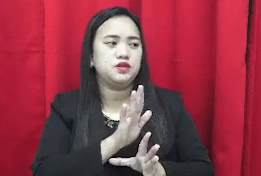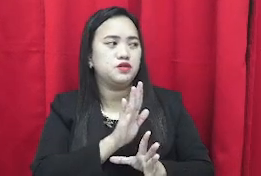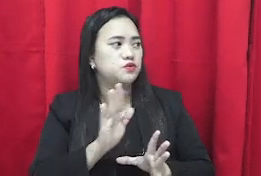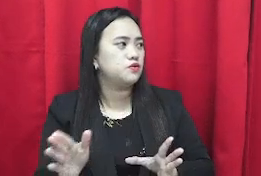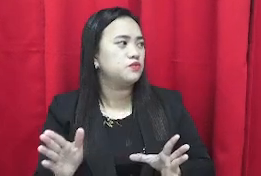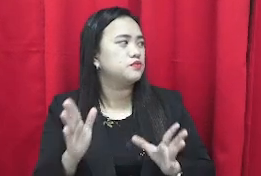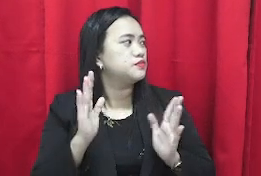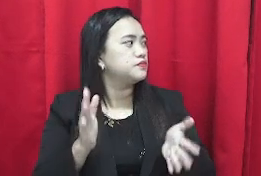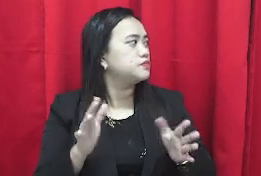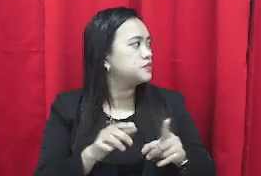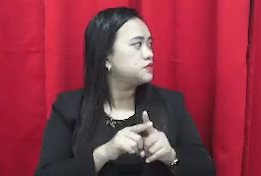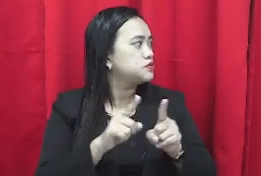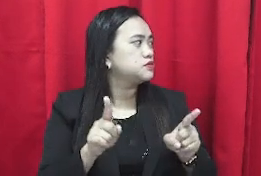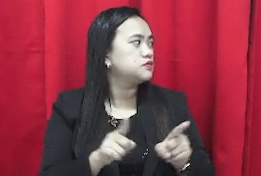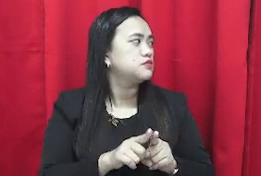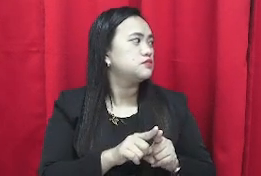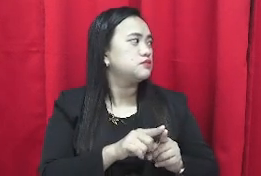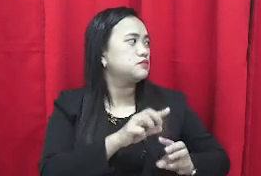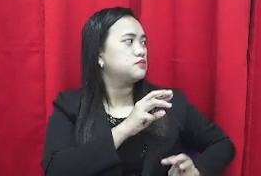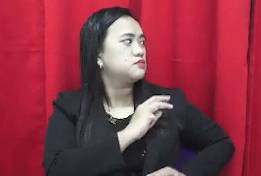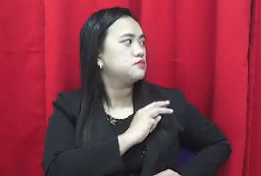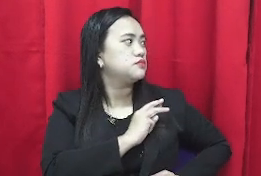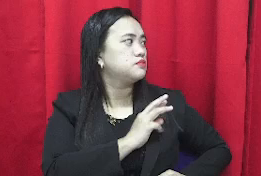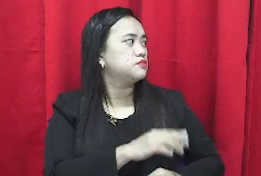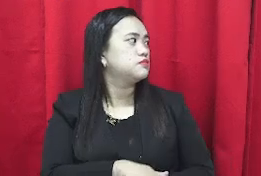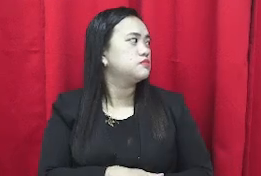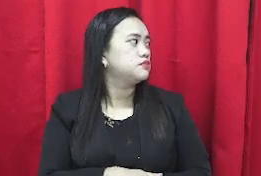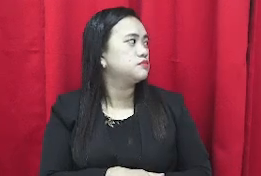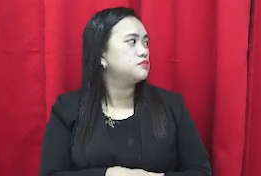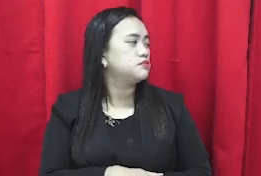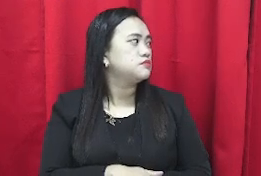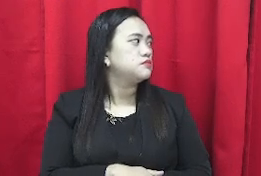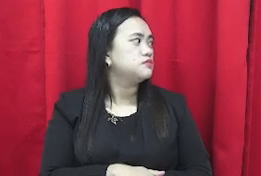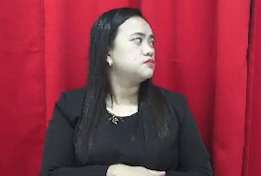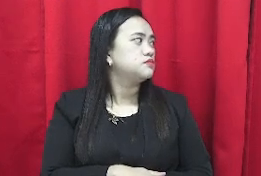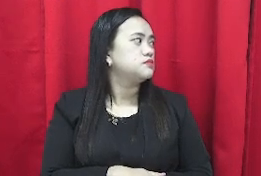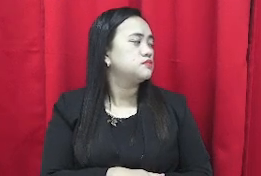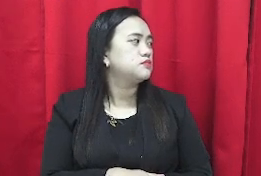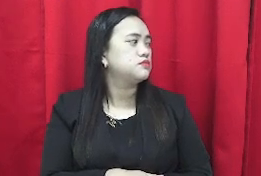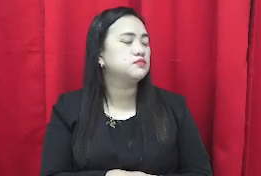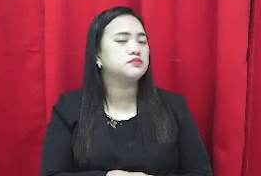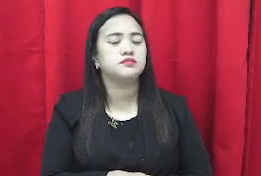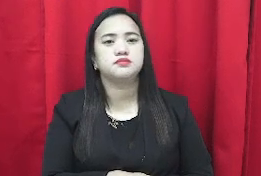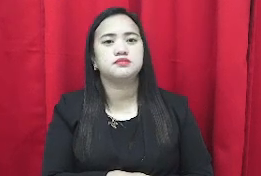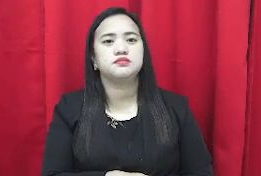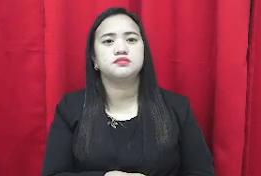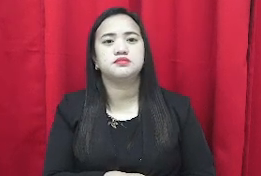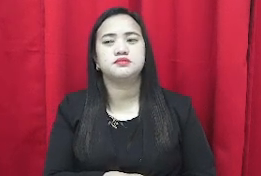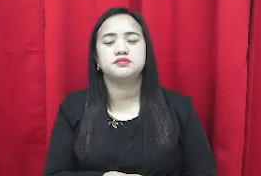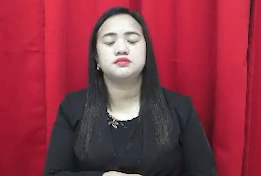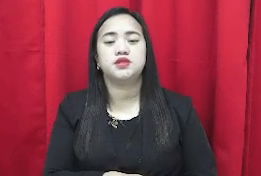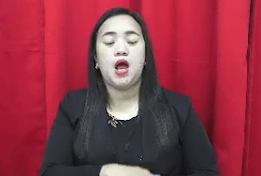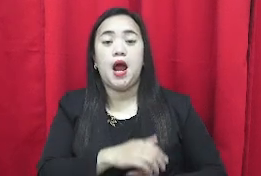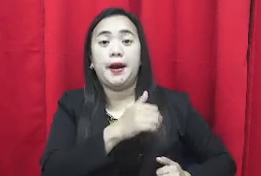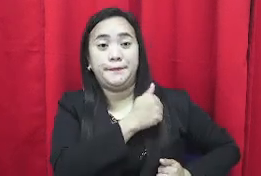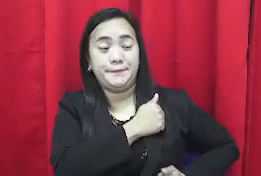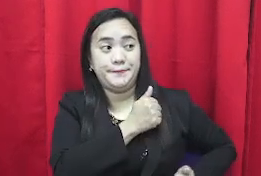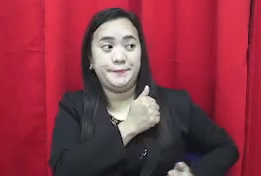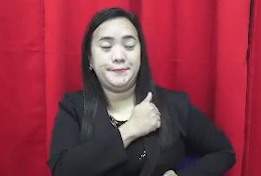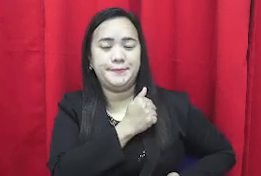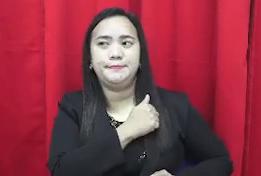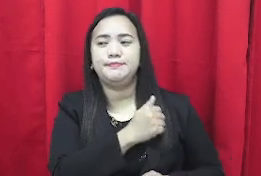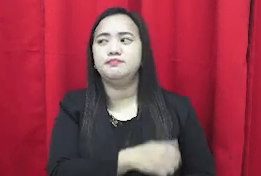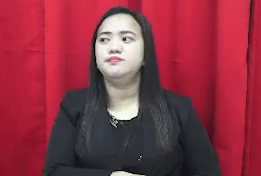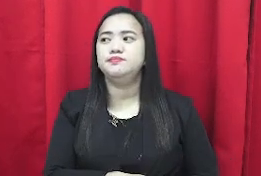militar at hukbong sandata magiging miyembro hukbong katihan Army hugong Army Army o ' ba katihan ng